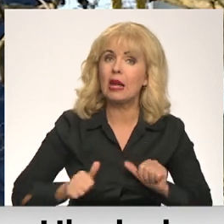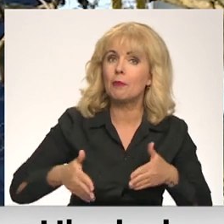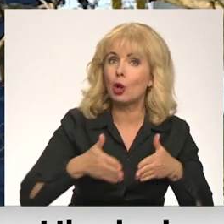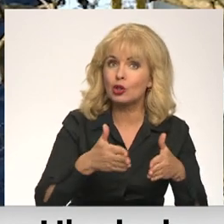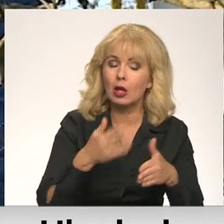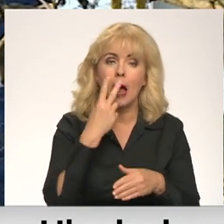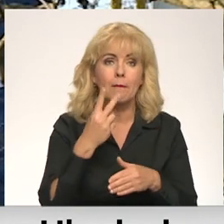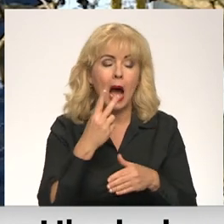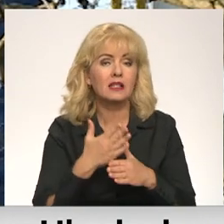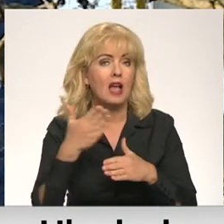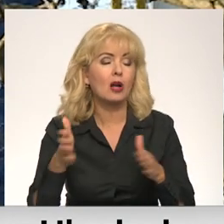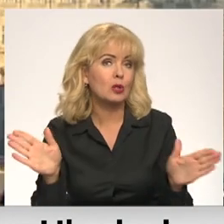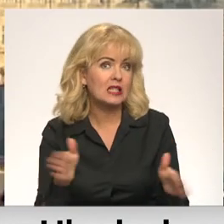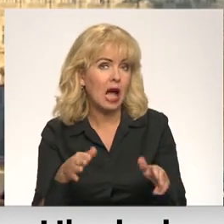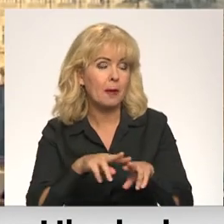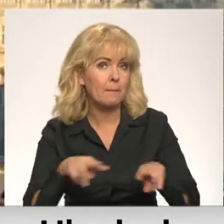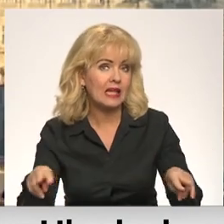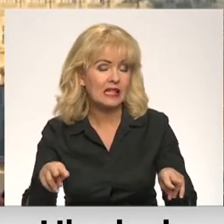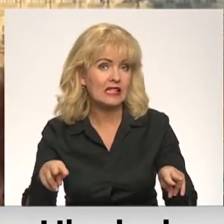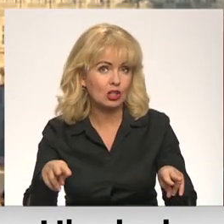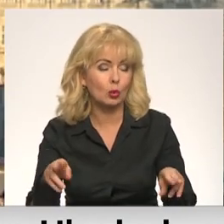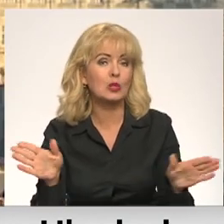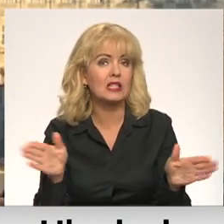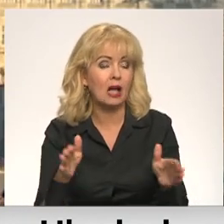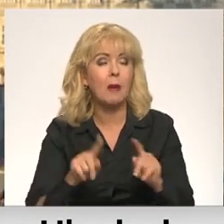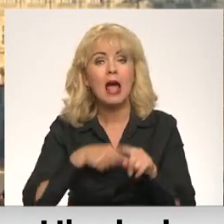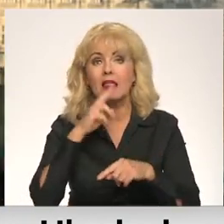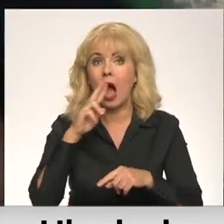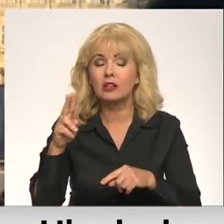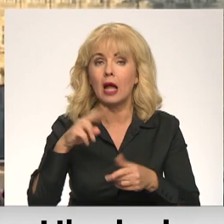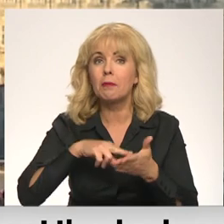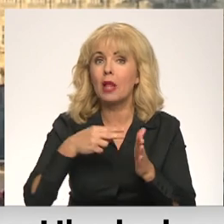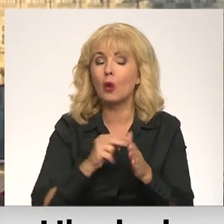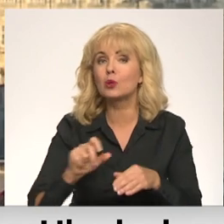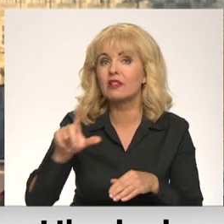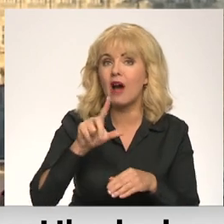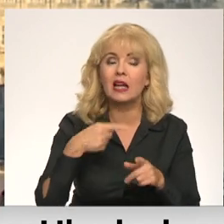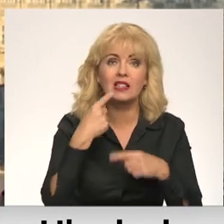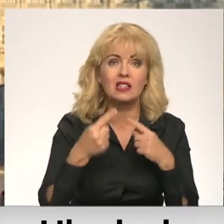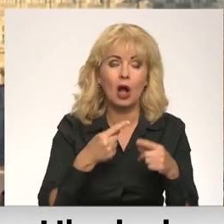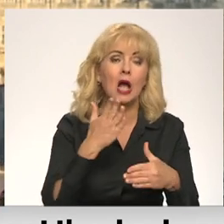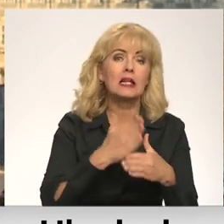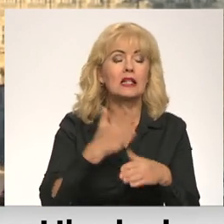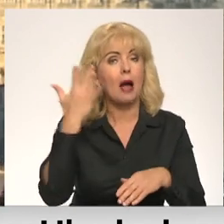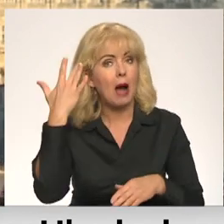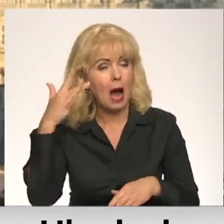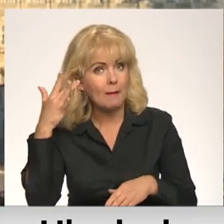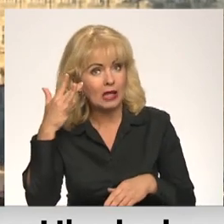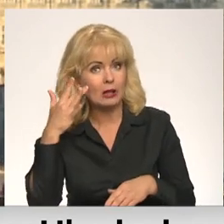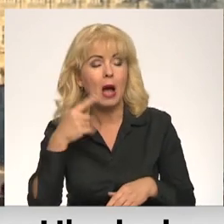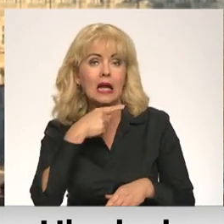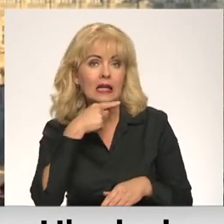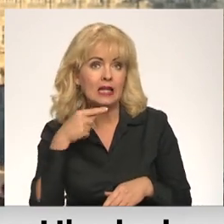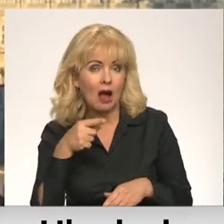paredzēta ārkārtas NATO ārlietu ministru sanāksme. Nākamnedēļ plānots arī vairākas sarunu kārtas starp Amerikas Savienotajām valstīm un